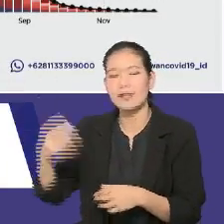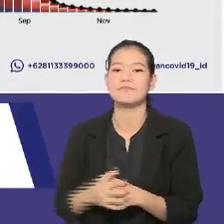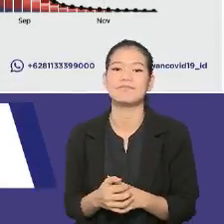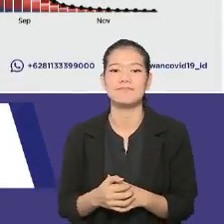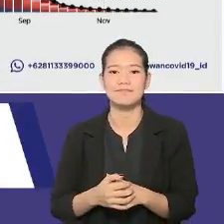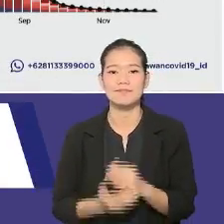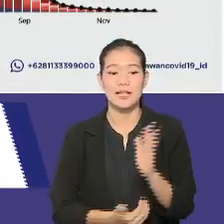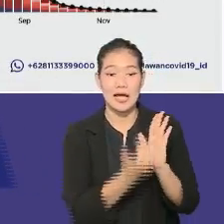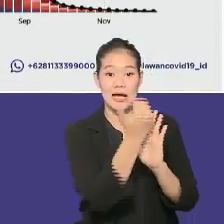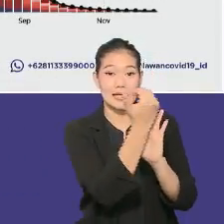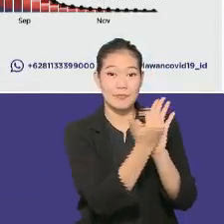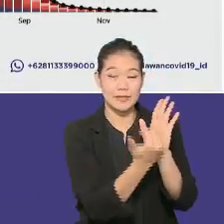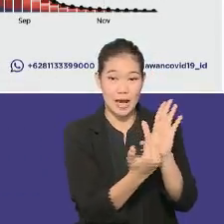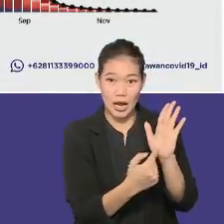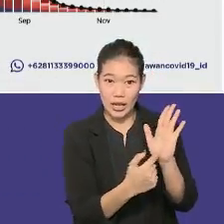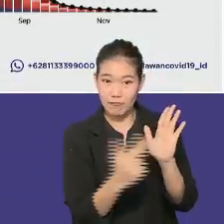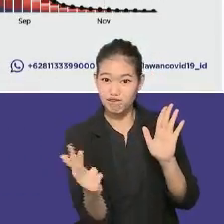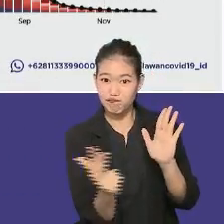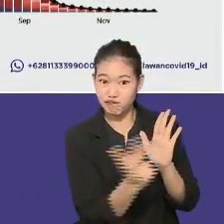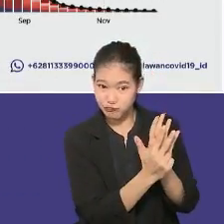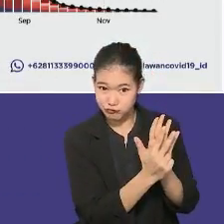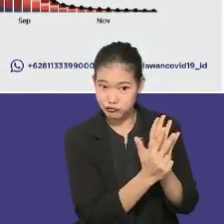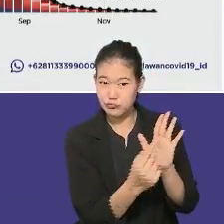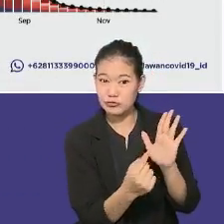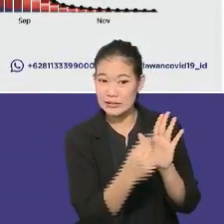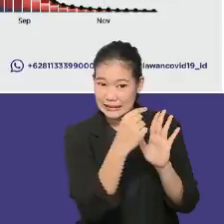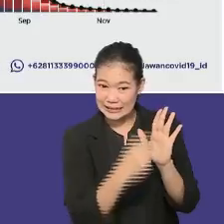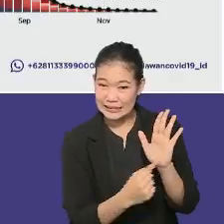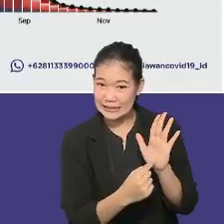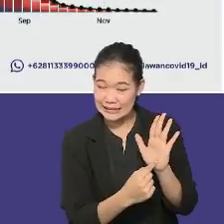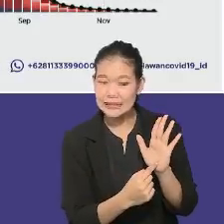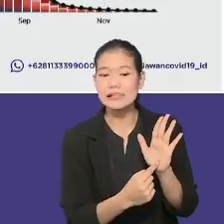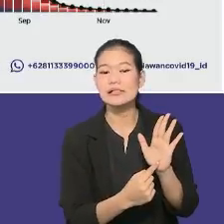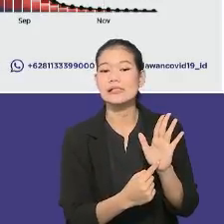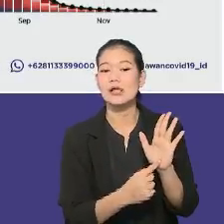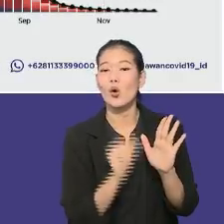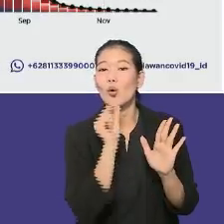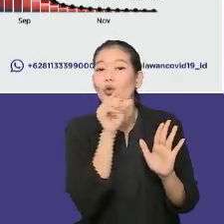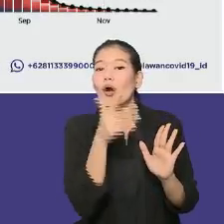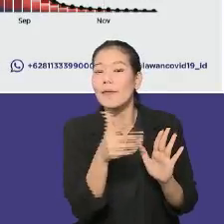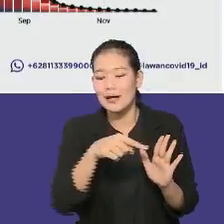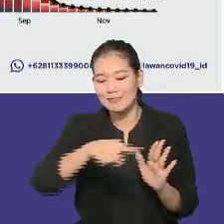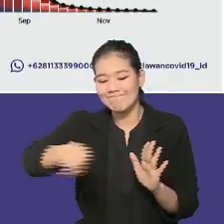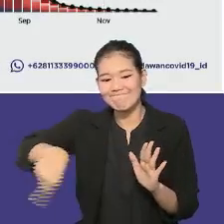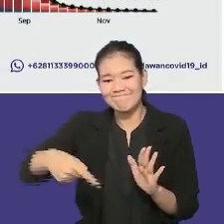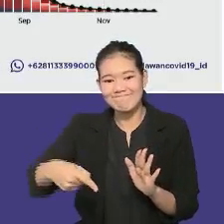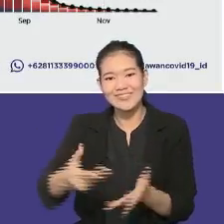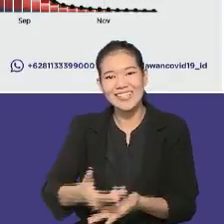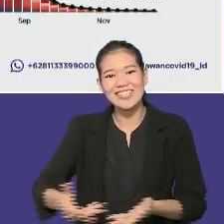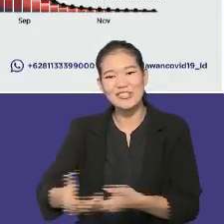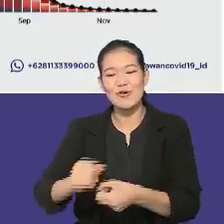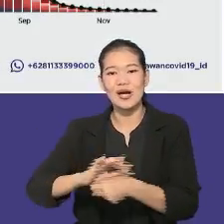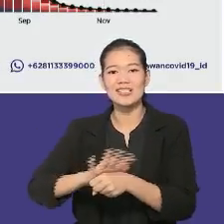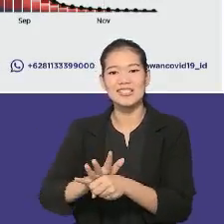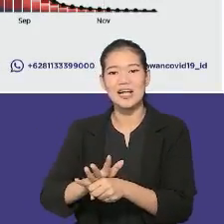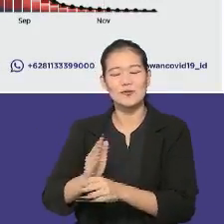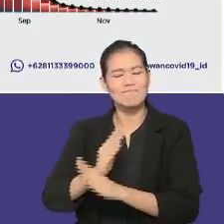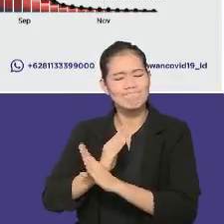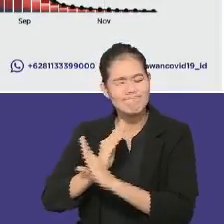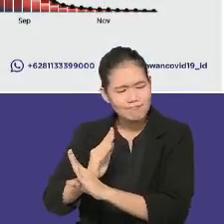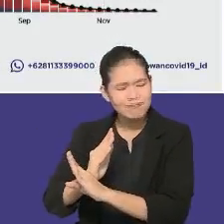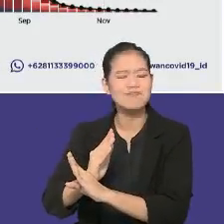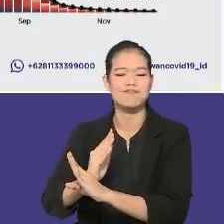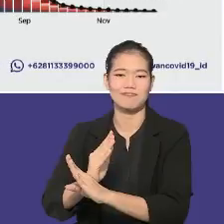Adapun kebijakan yang berlaku tentunya semata-mata diberlakukan untuk mencegah meningkatnya kasus COVID-19 di